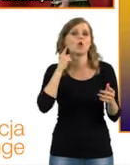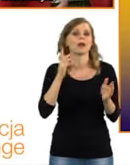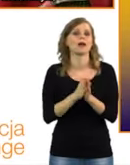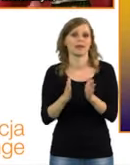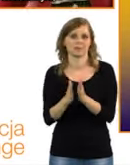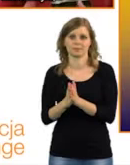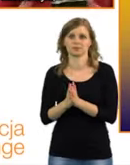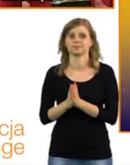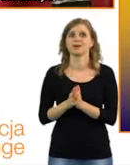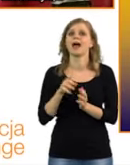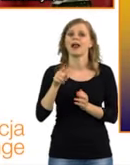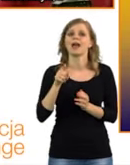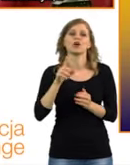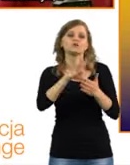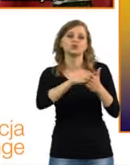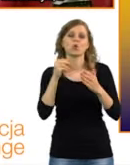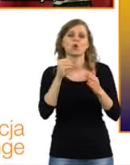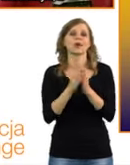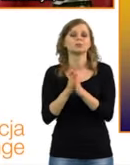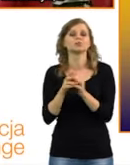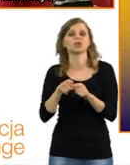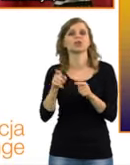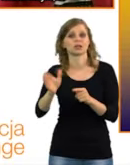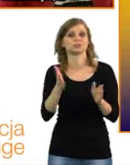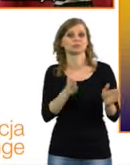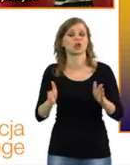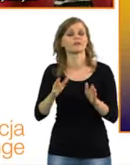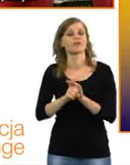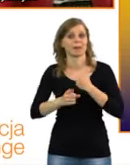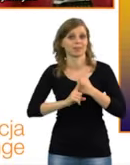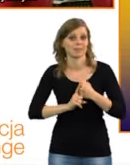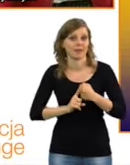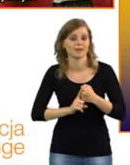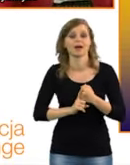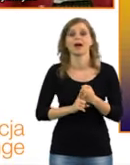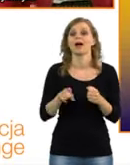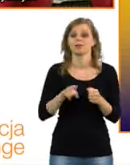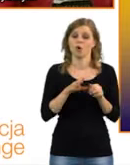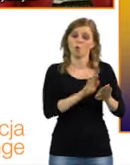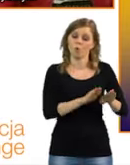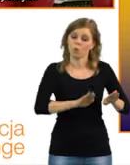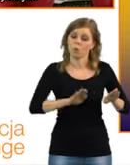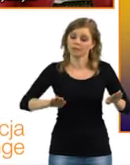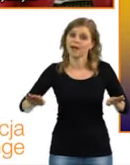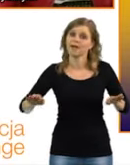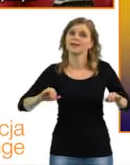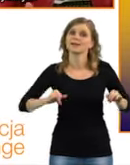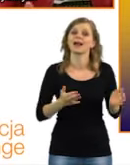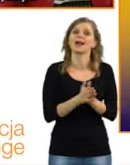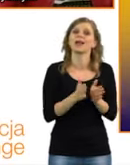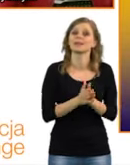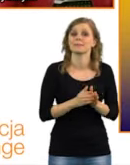rytmicznych. Ale wzorzec rytmiczny też przygotuje dzieci do matematyki, do układania